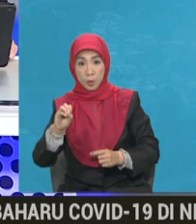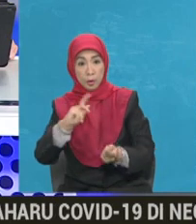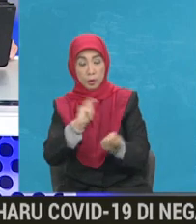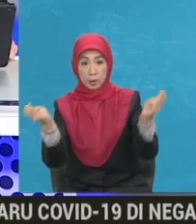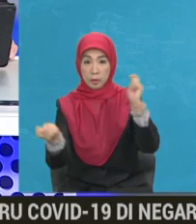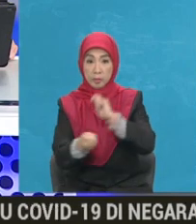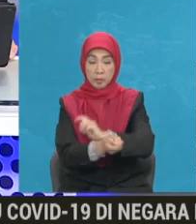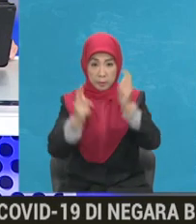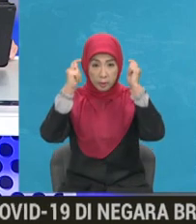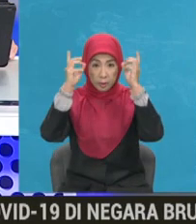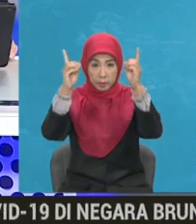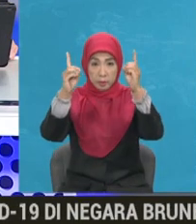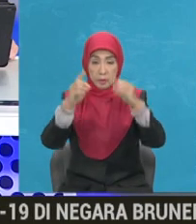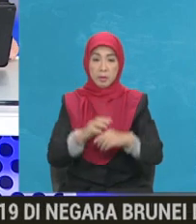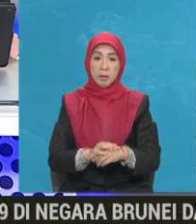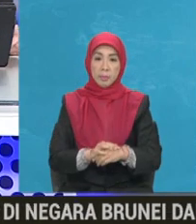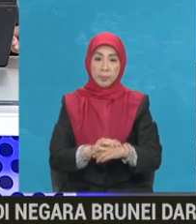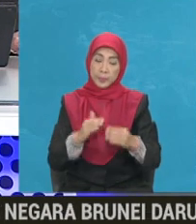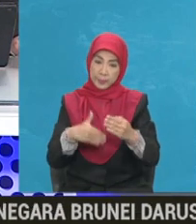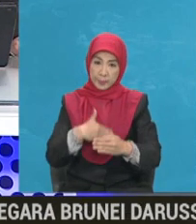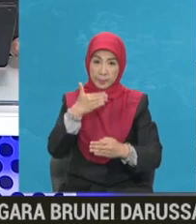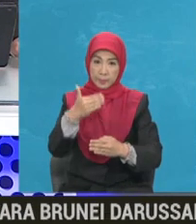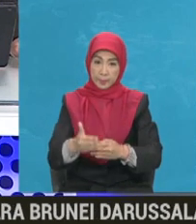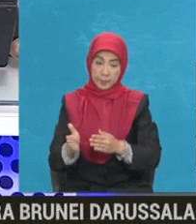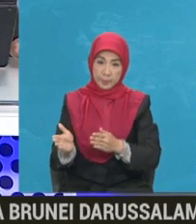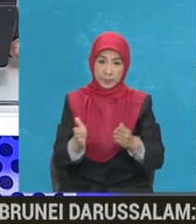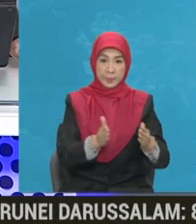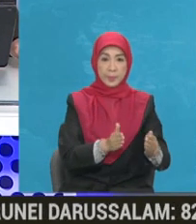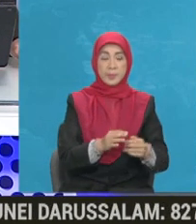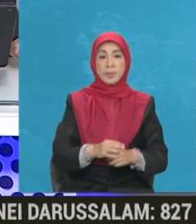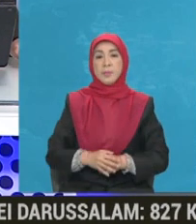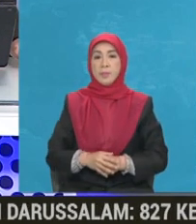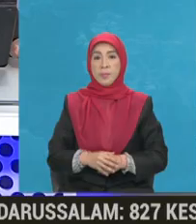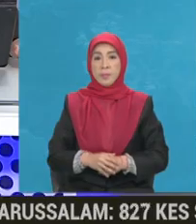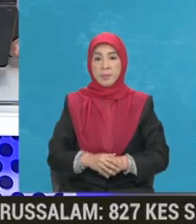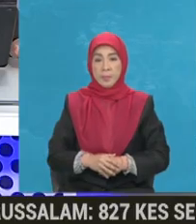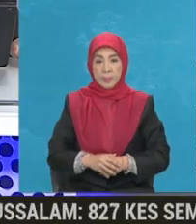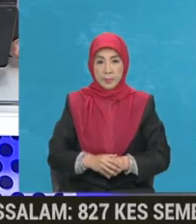transforming education ikuti bahan beritanya selepas ini